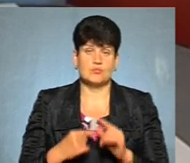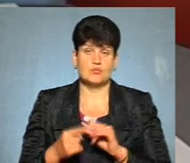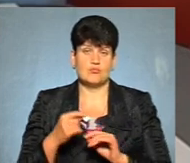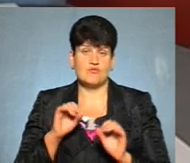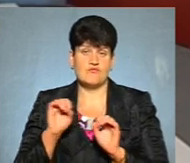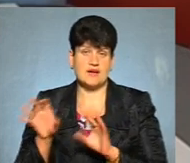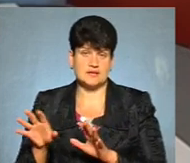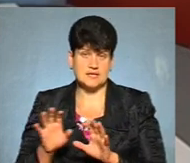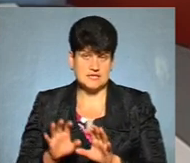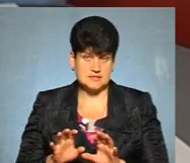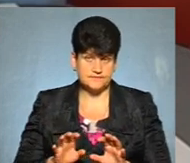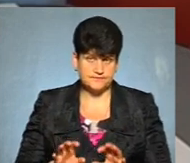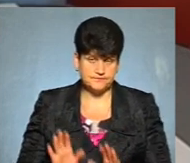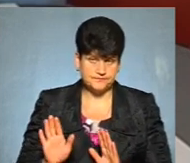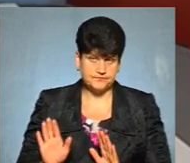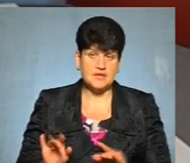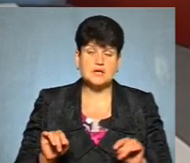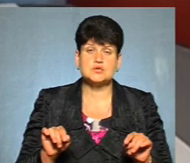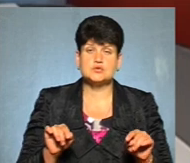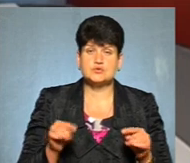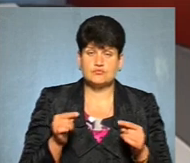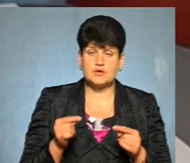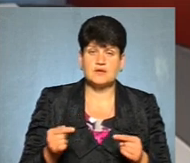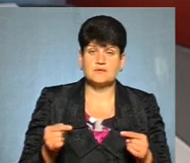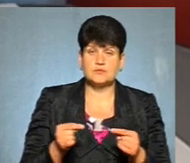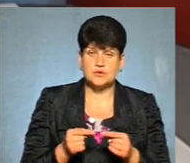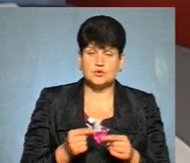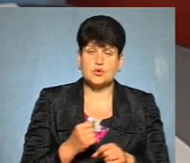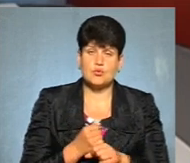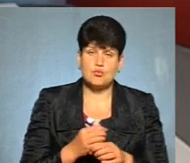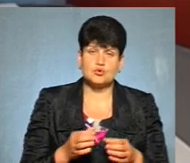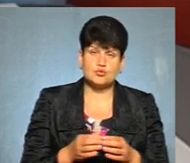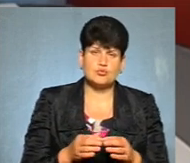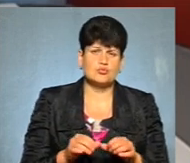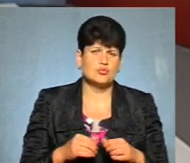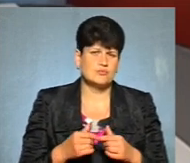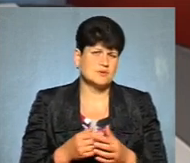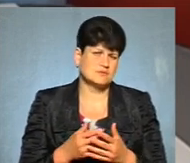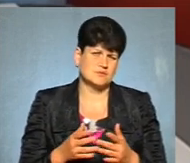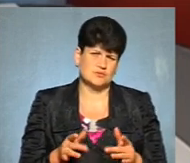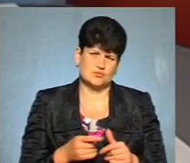ініціаторами, створення відповідних підготовчих робочих груп, комісій, можна назвати по-різному,